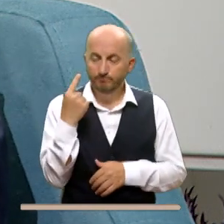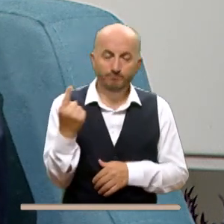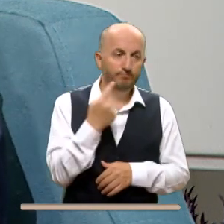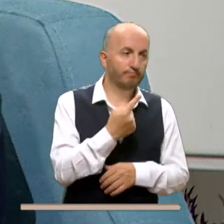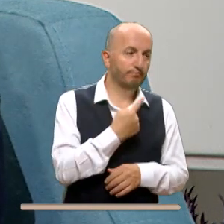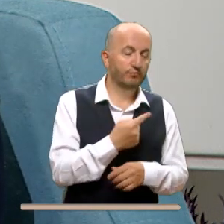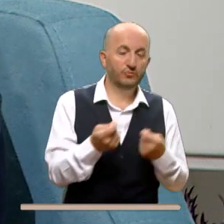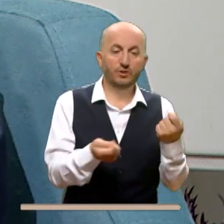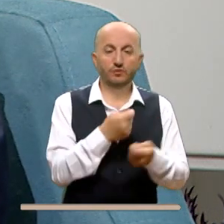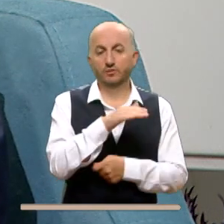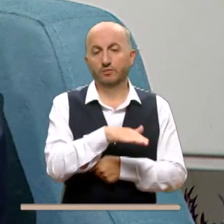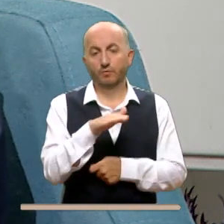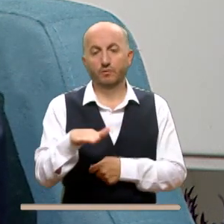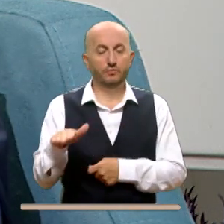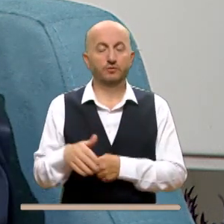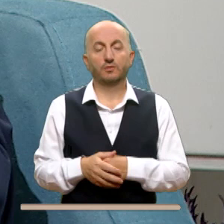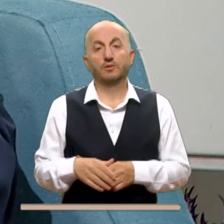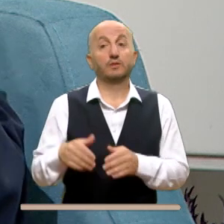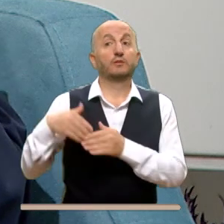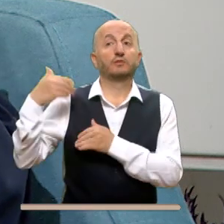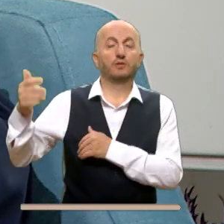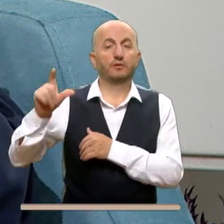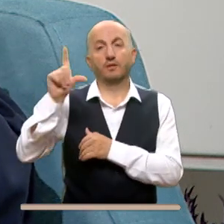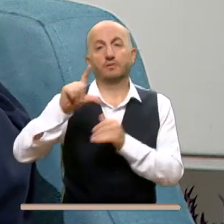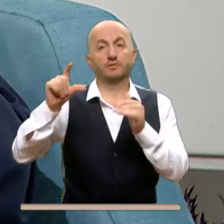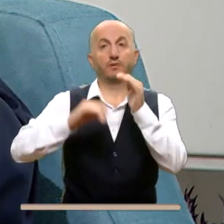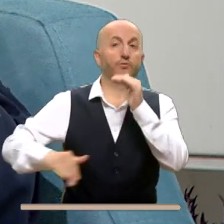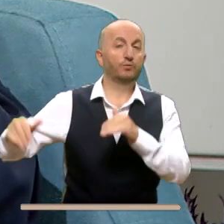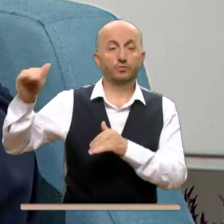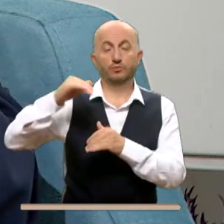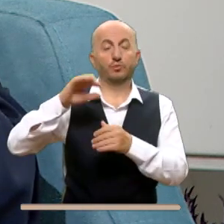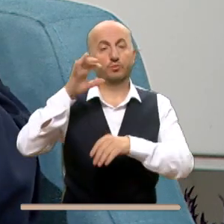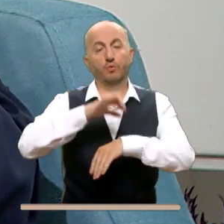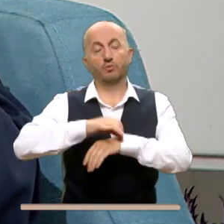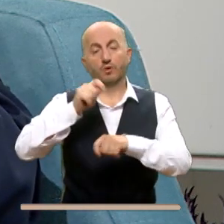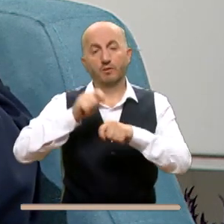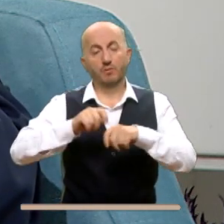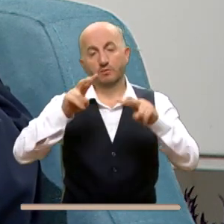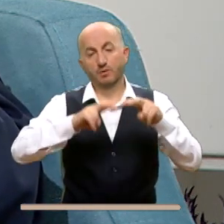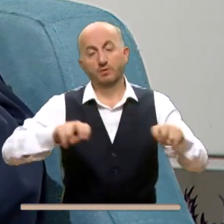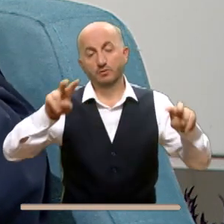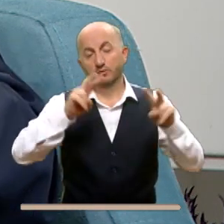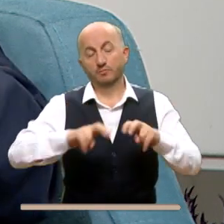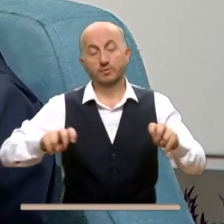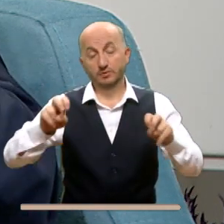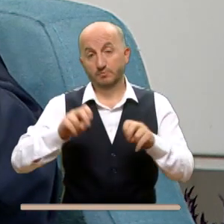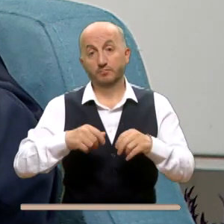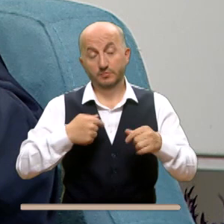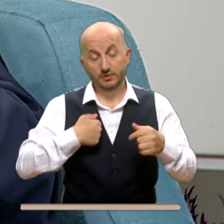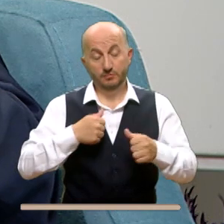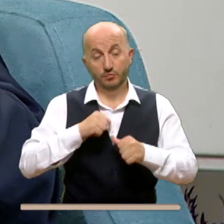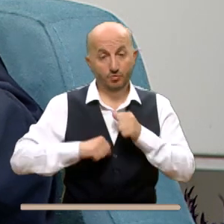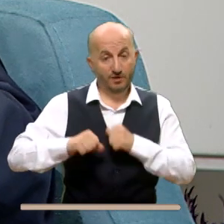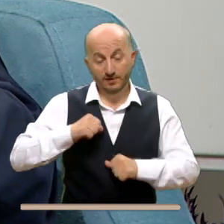Orada efendim çalışan öğrencilerimize dışarıdan lisans üstü, yüksek lisans doktora yapan araştırmacılarımız da bizim